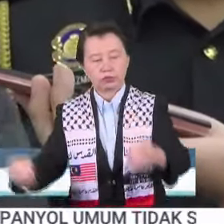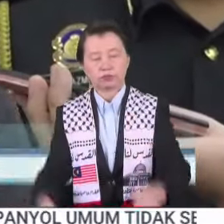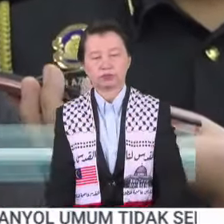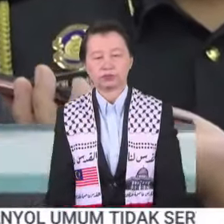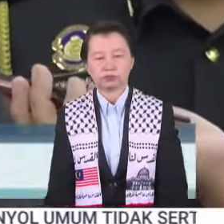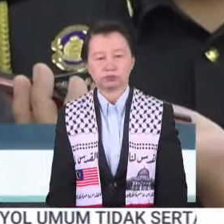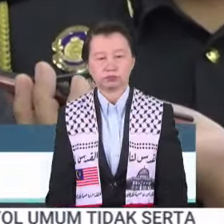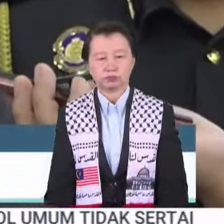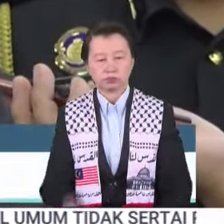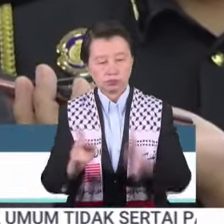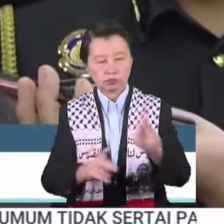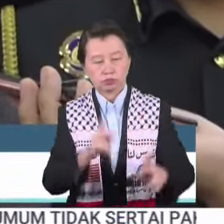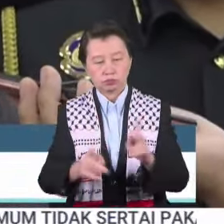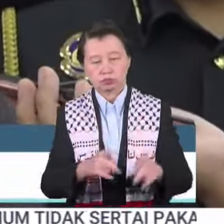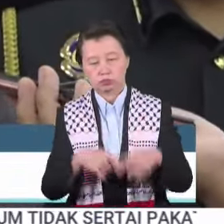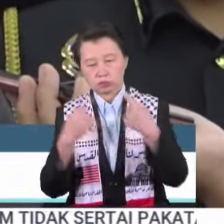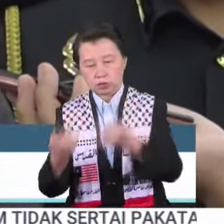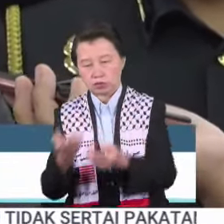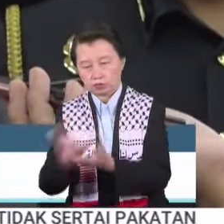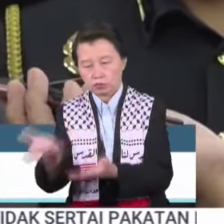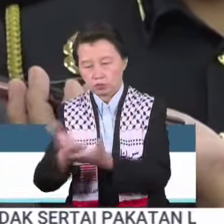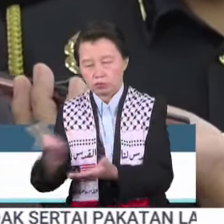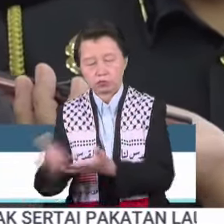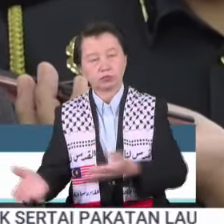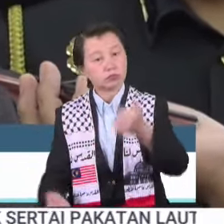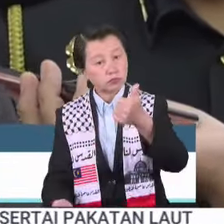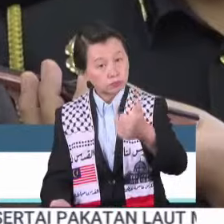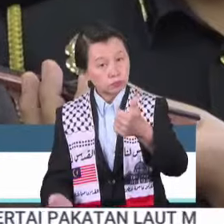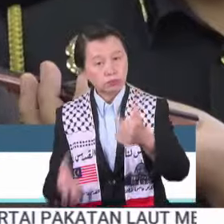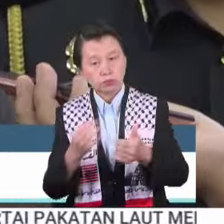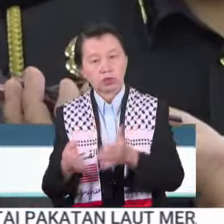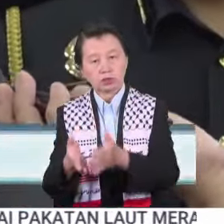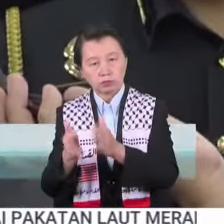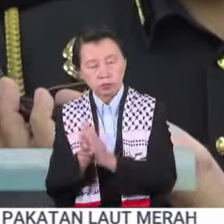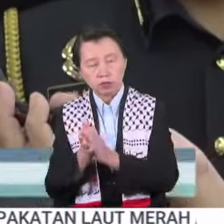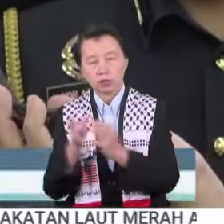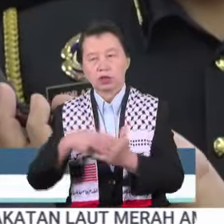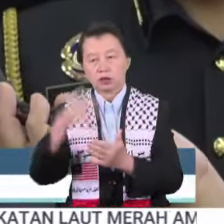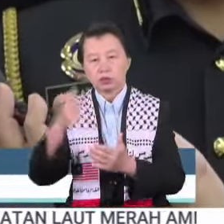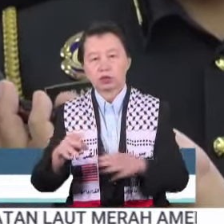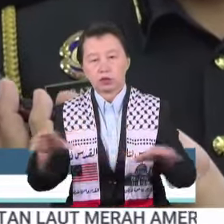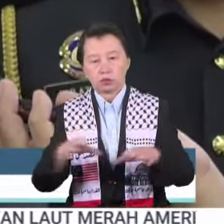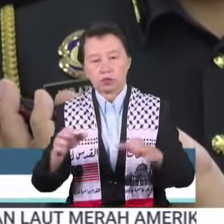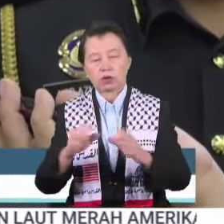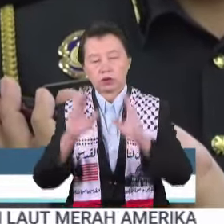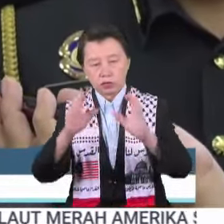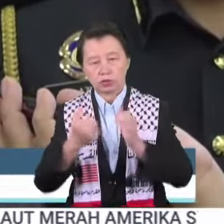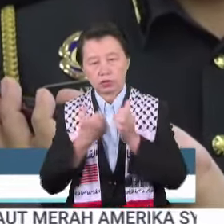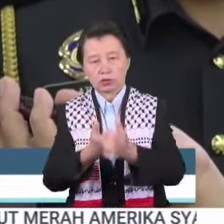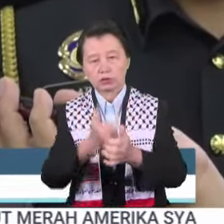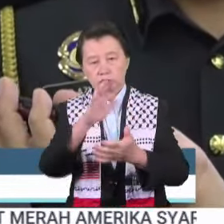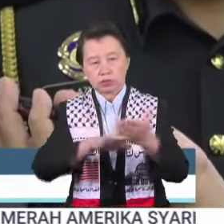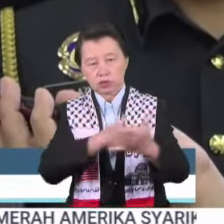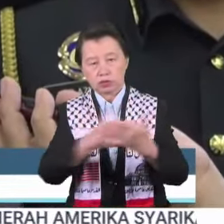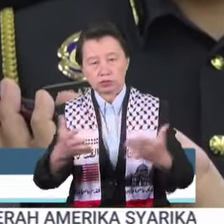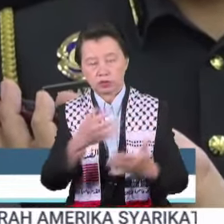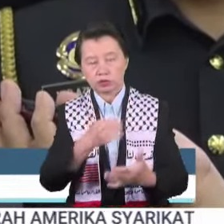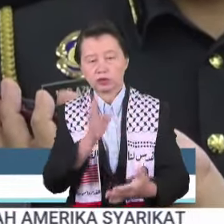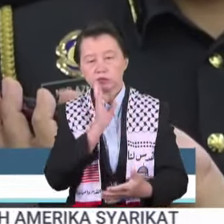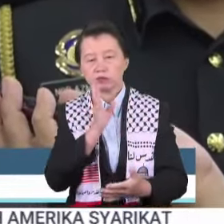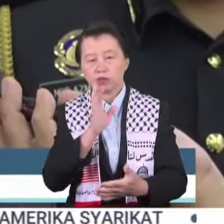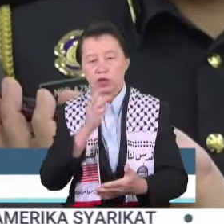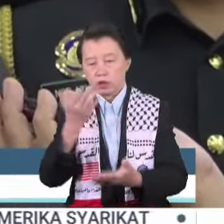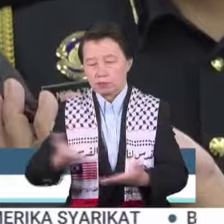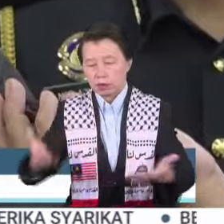maklalengunj yang Dit r- meminta program jualan Rahmah ini dilaksanakan secara berkala dan mengakui bahawa harga